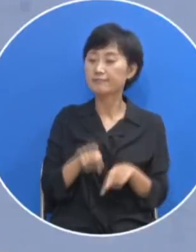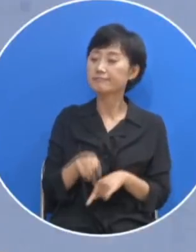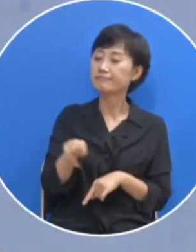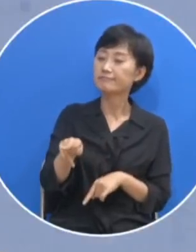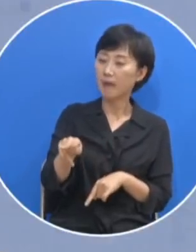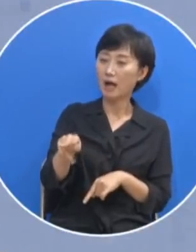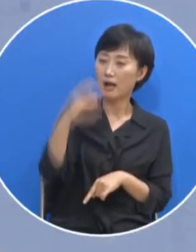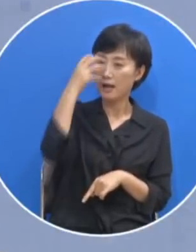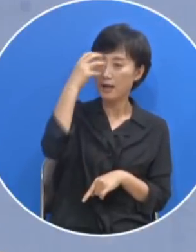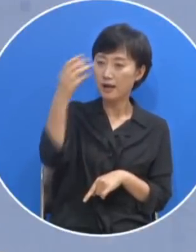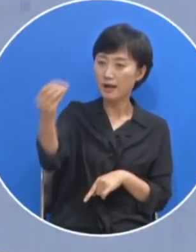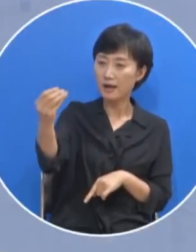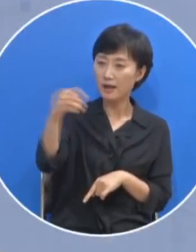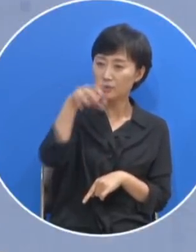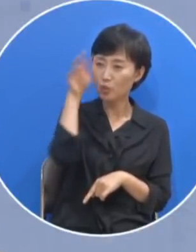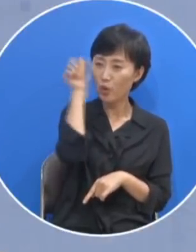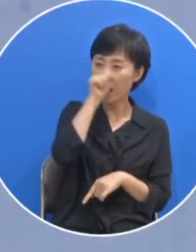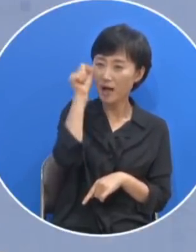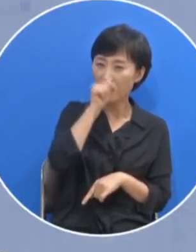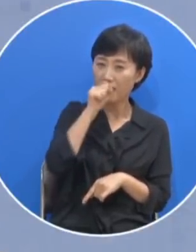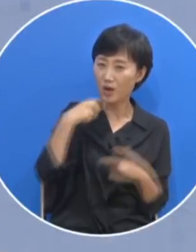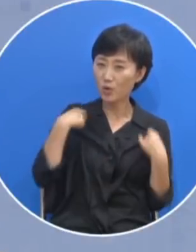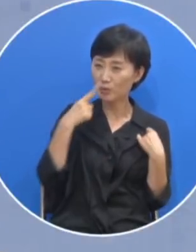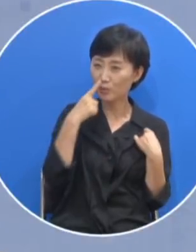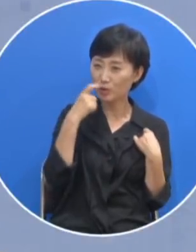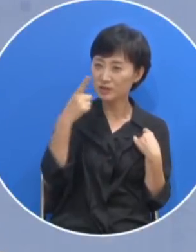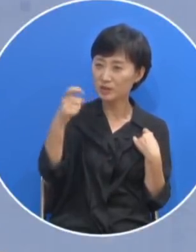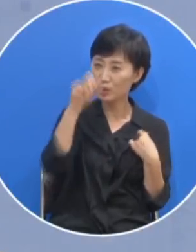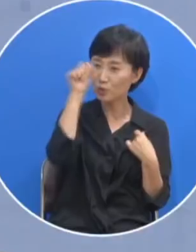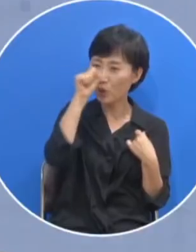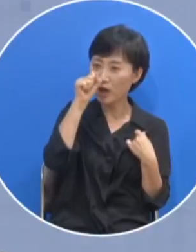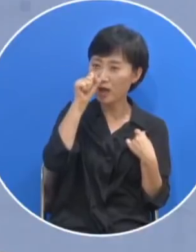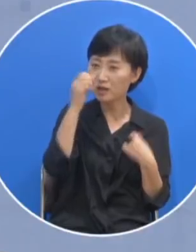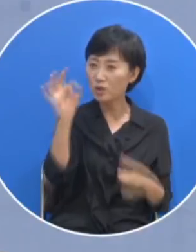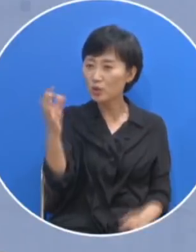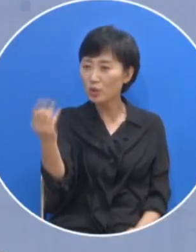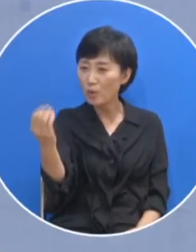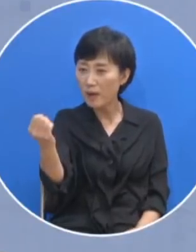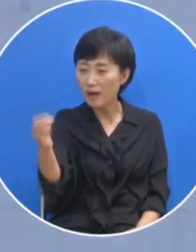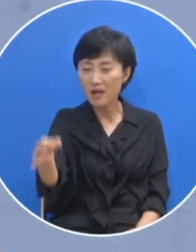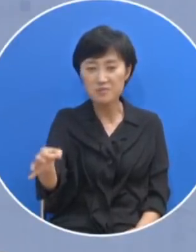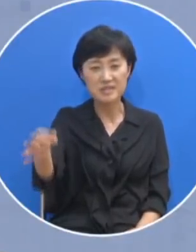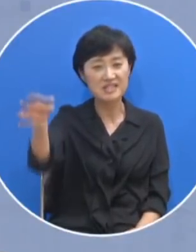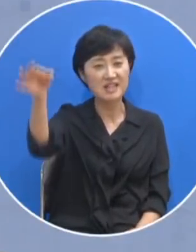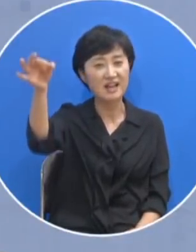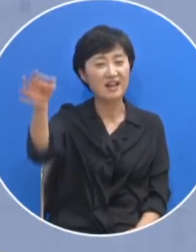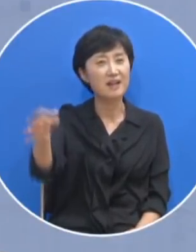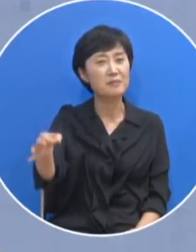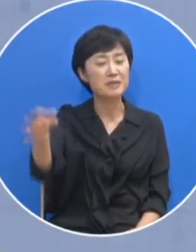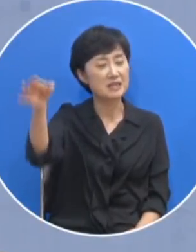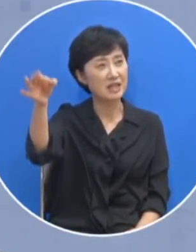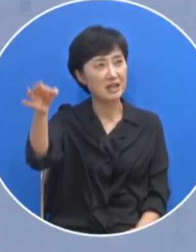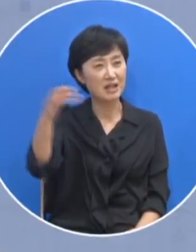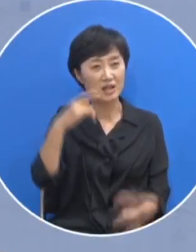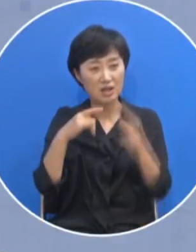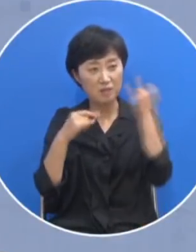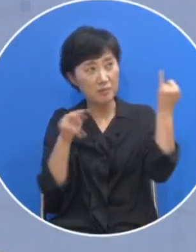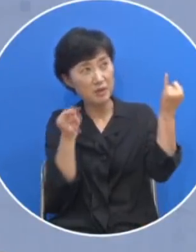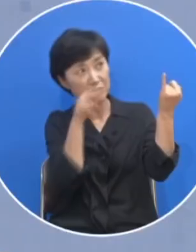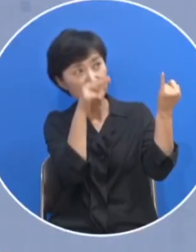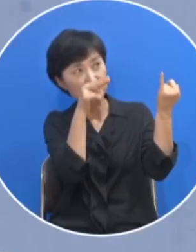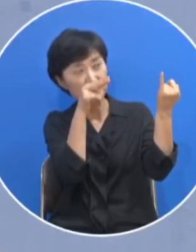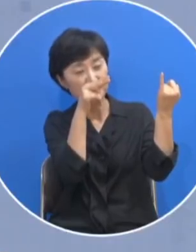엄마께 나있어 센티 무효인 아이스 그런데 이게 굉장히 비서 요즘 ux 펜스 그리고 우리 어머니는